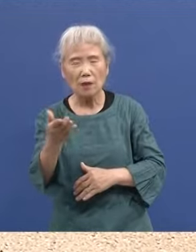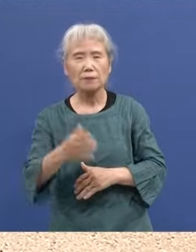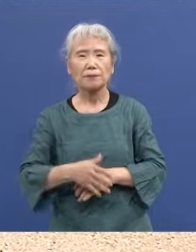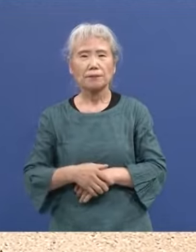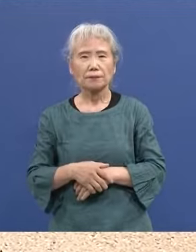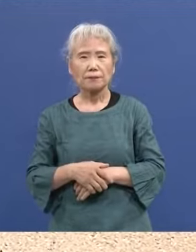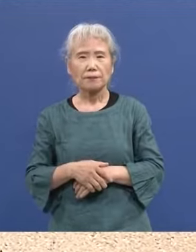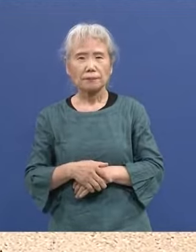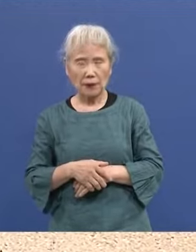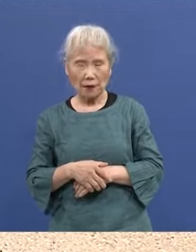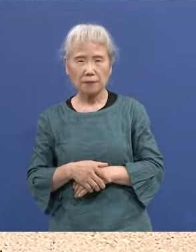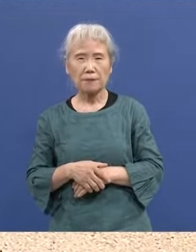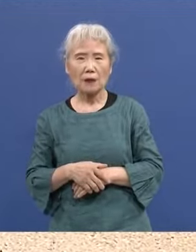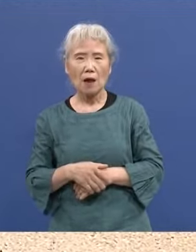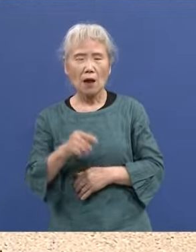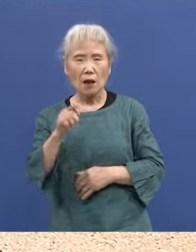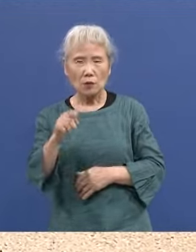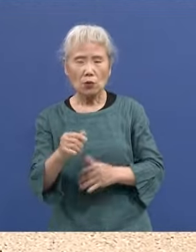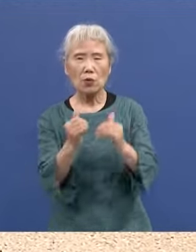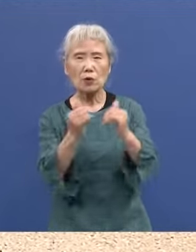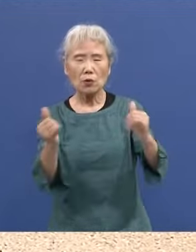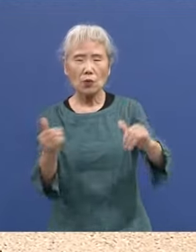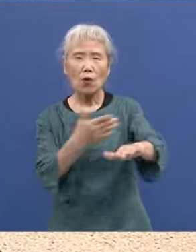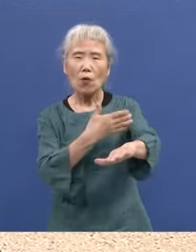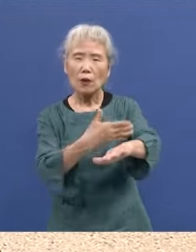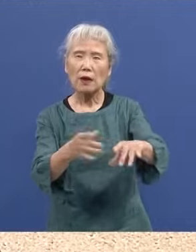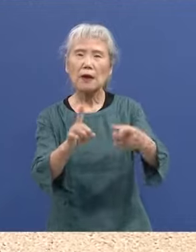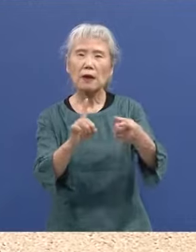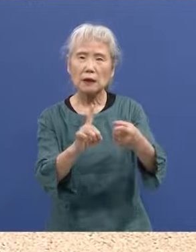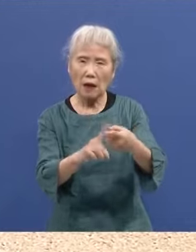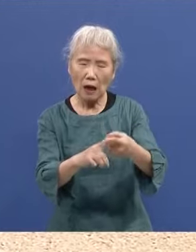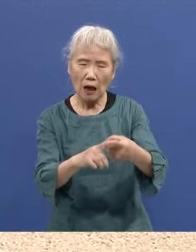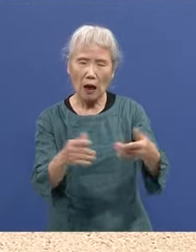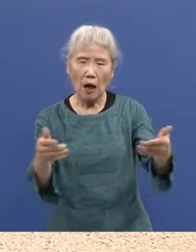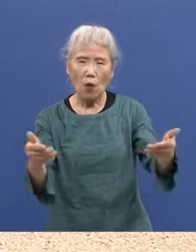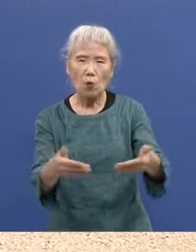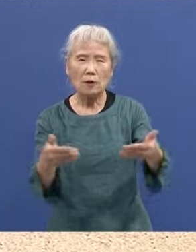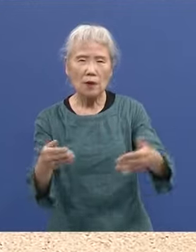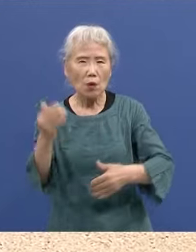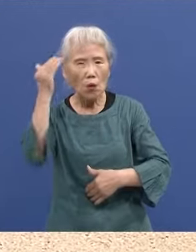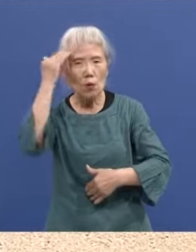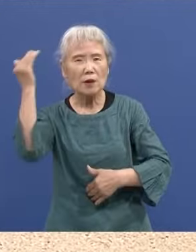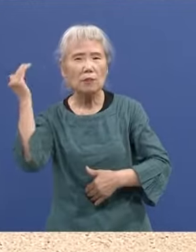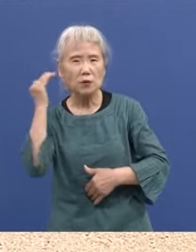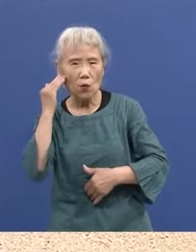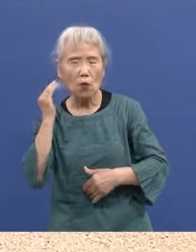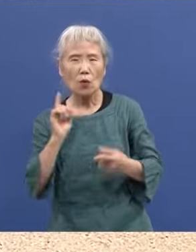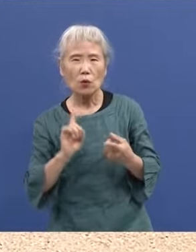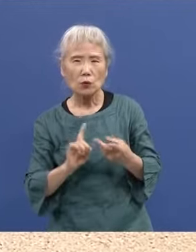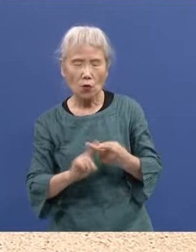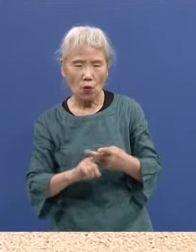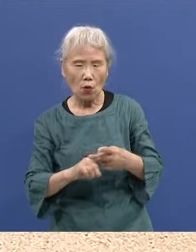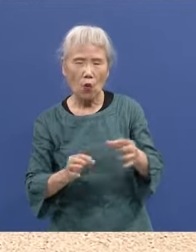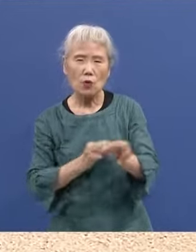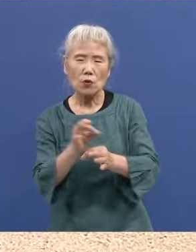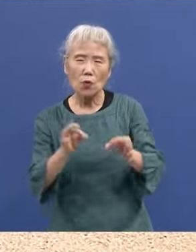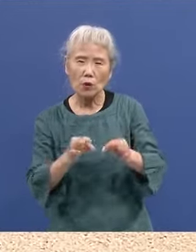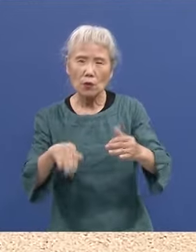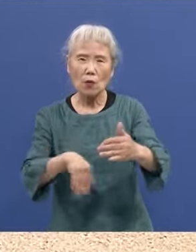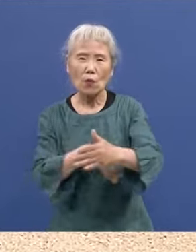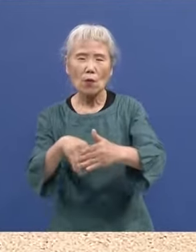ていただけますか。 はい、その方の経歴や、お店のコンセプト、そして、商品の話題